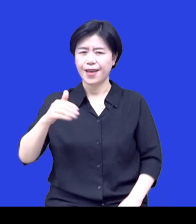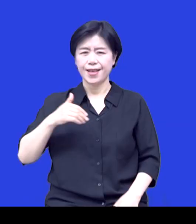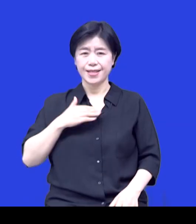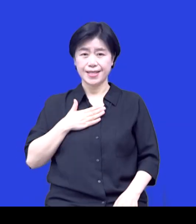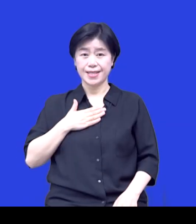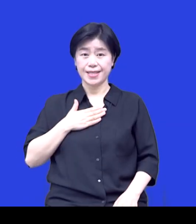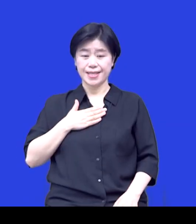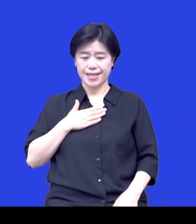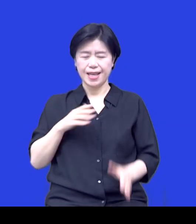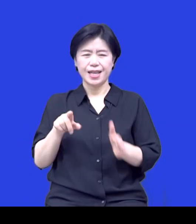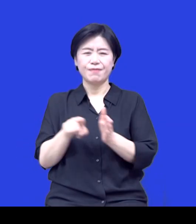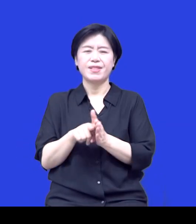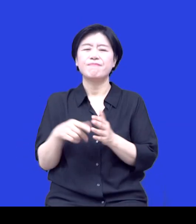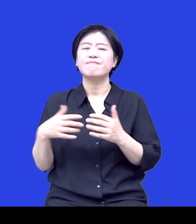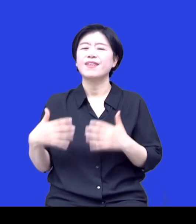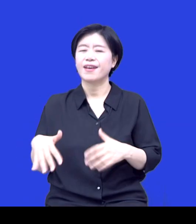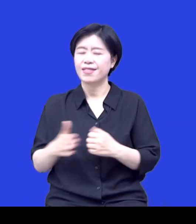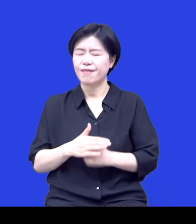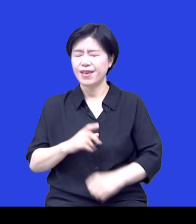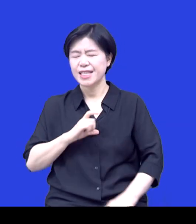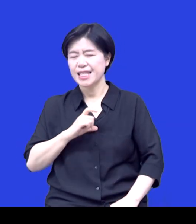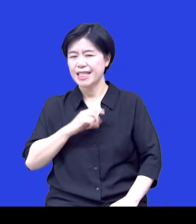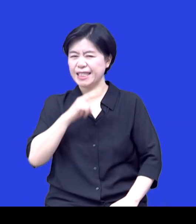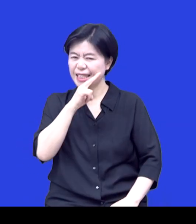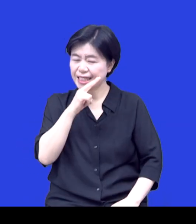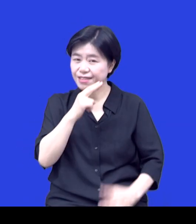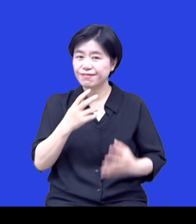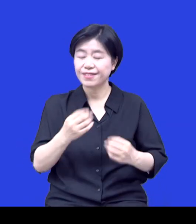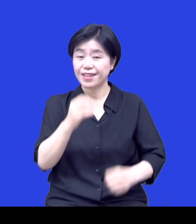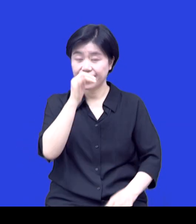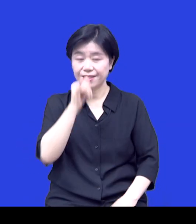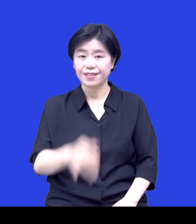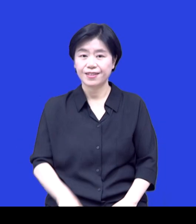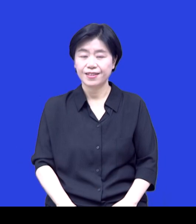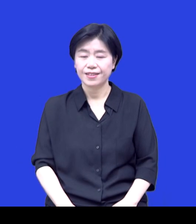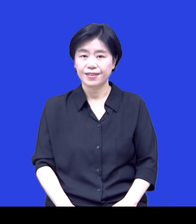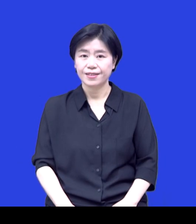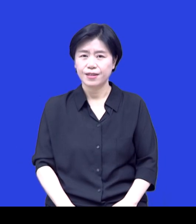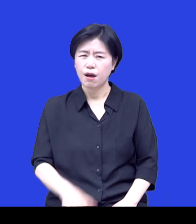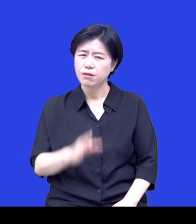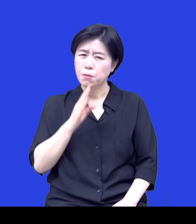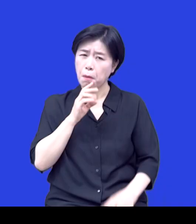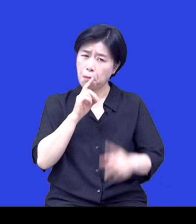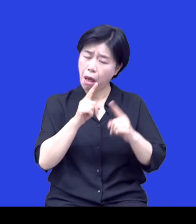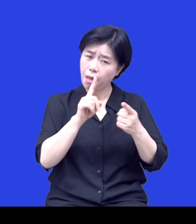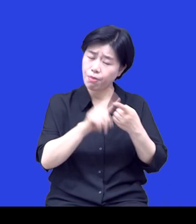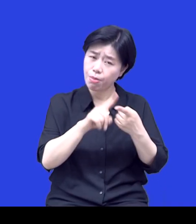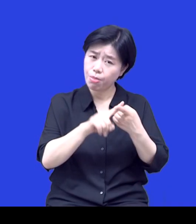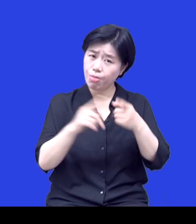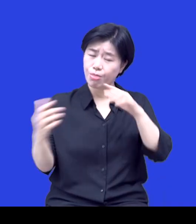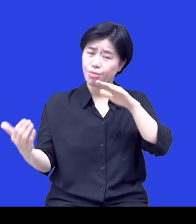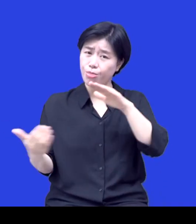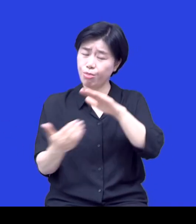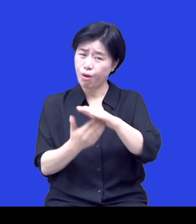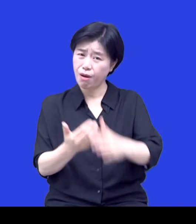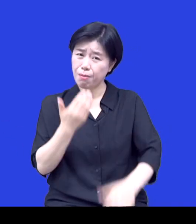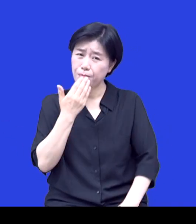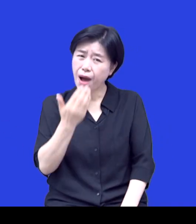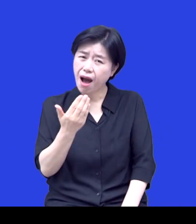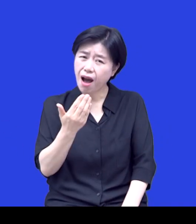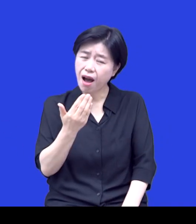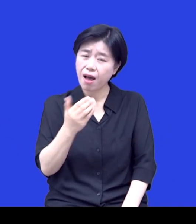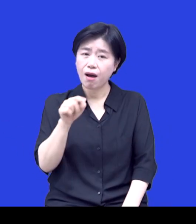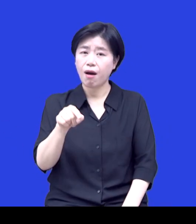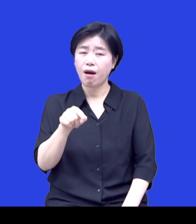약간 새신자거든요. 그래서 의심이 많아요. 근데 진짜 그게 말하는 대로 그게 진짜 될까? 이게 무슨